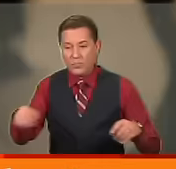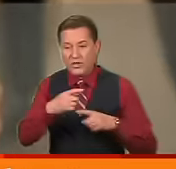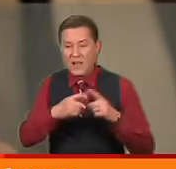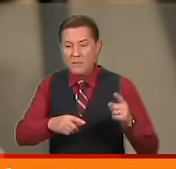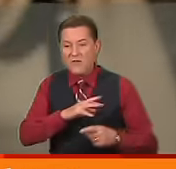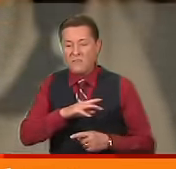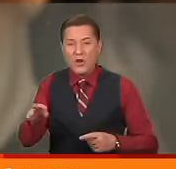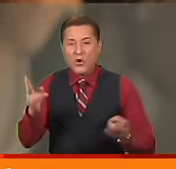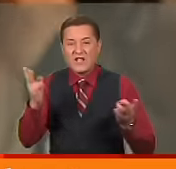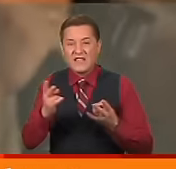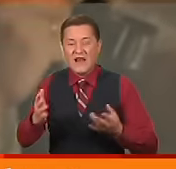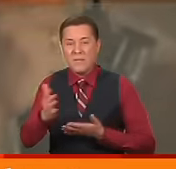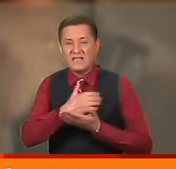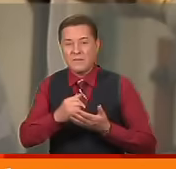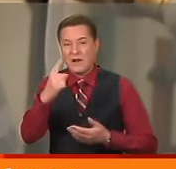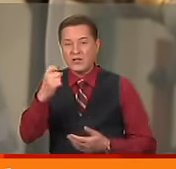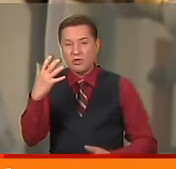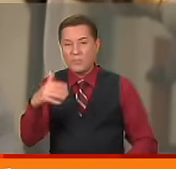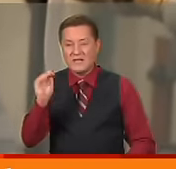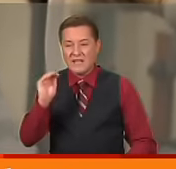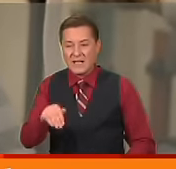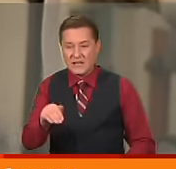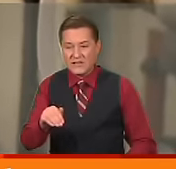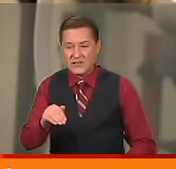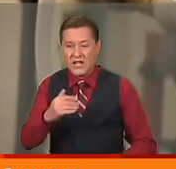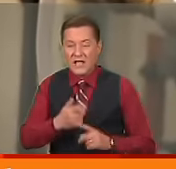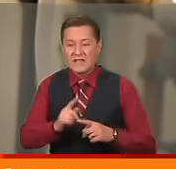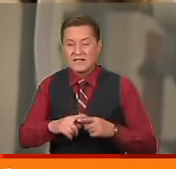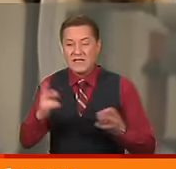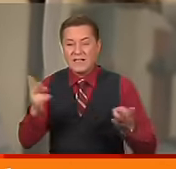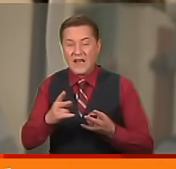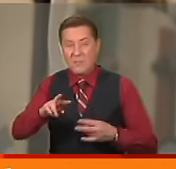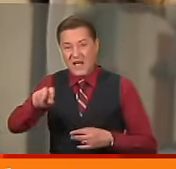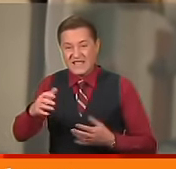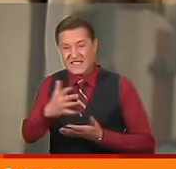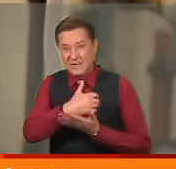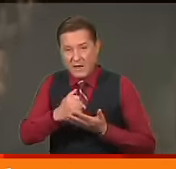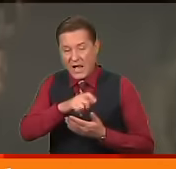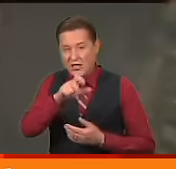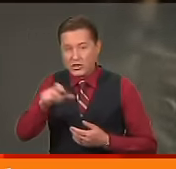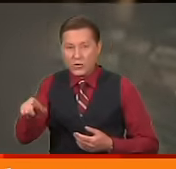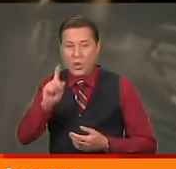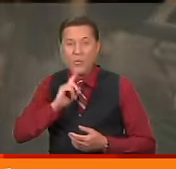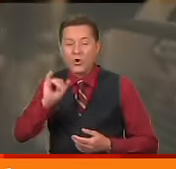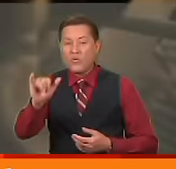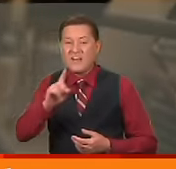то вам не треба зібрати 150 тисяч примерно. Це ж треба зібрати з людей. Бо поки у вас на рахунку не